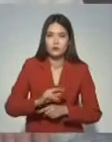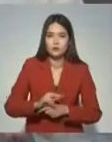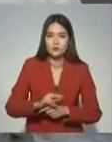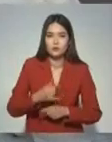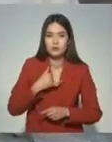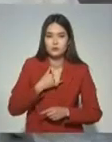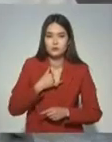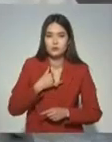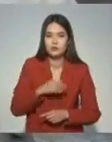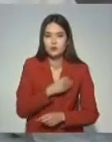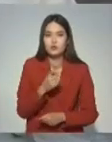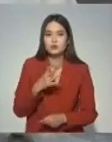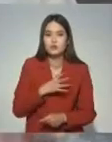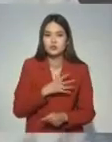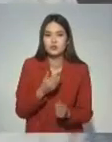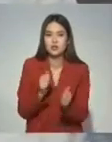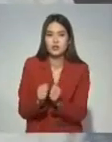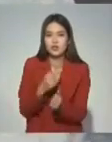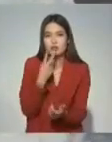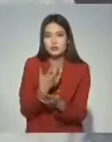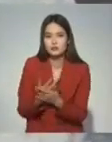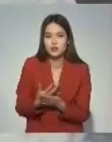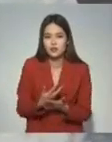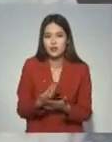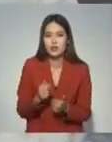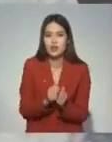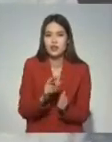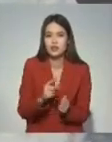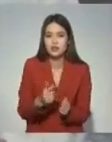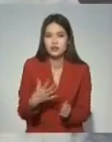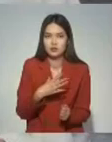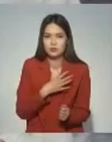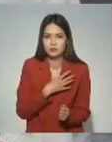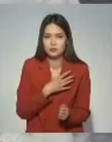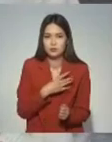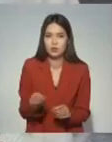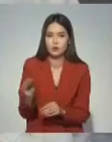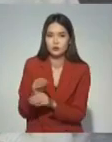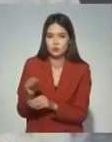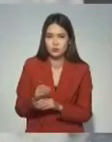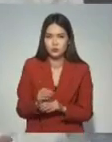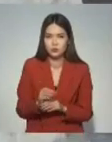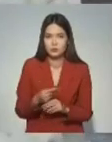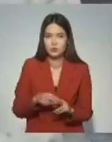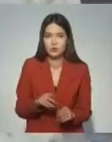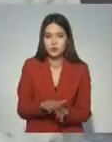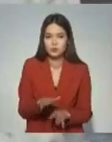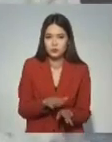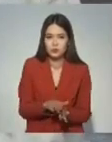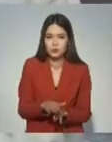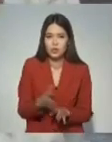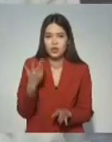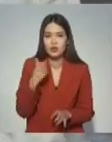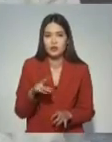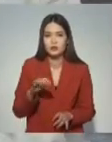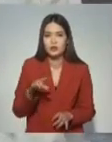мне дали такой листочек, что если он не достигнет 21 килограмма, то мы сможем сделать ему залгезму. Какой-то 1 килограмм